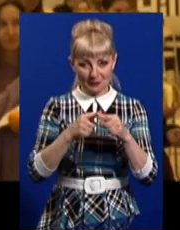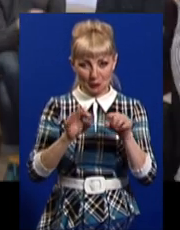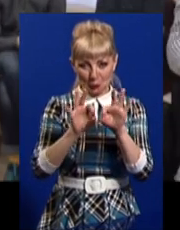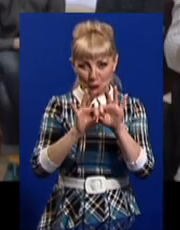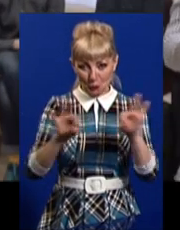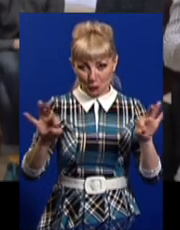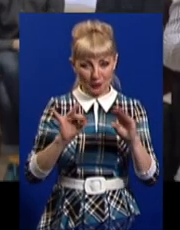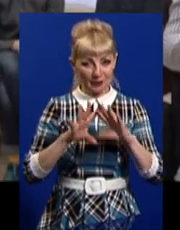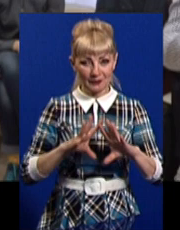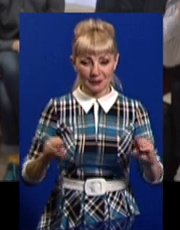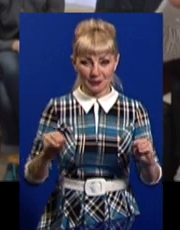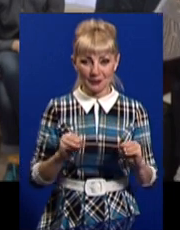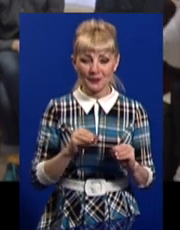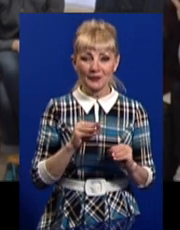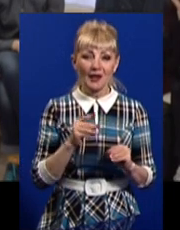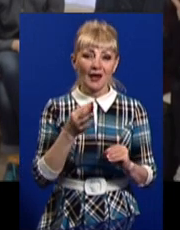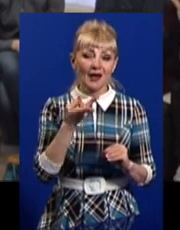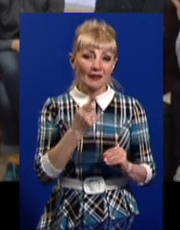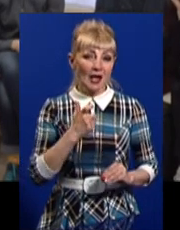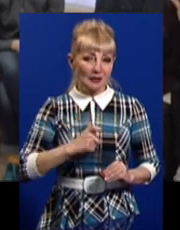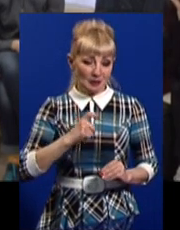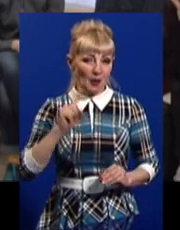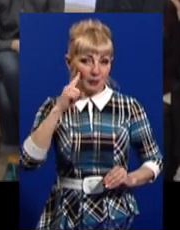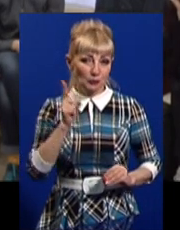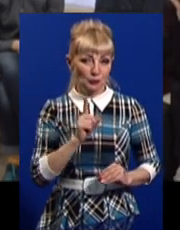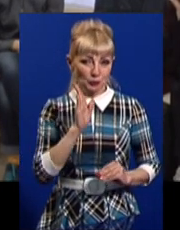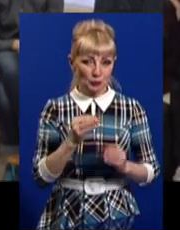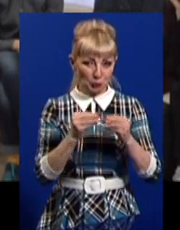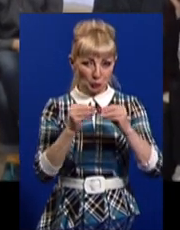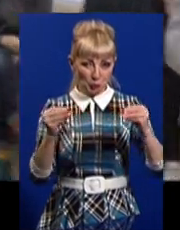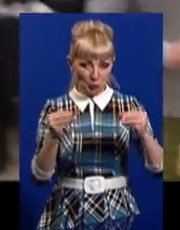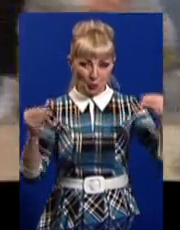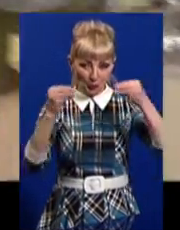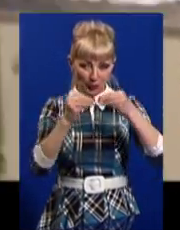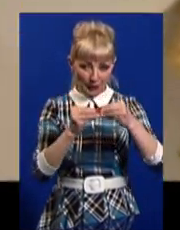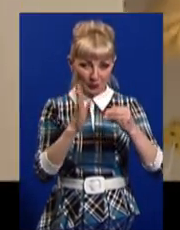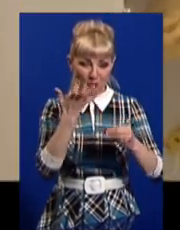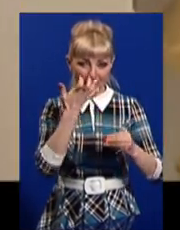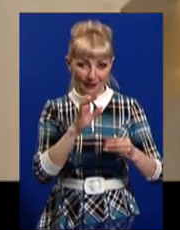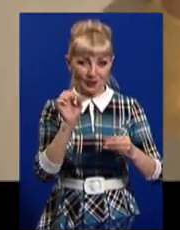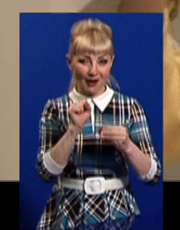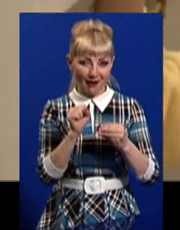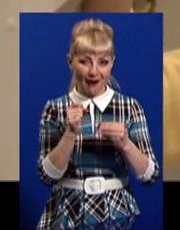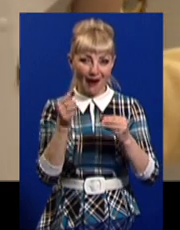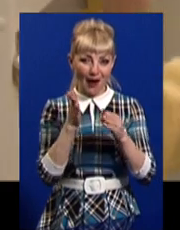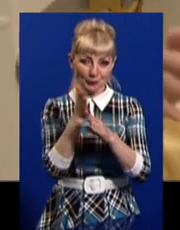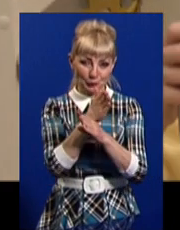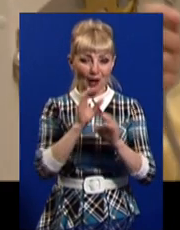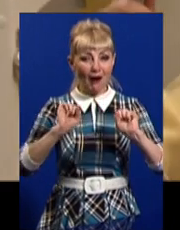все. Ми, умовно кажучи, для себе прикинули, що будемо трубку приєднувати. Сюди буде гаряча, а сюди буде холодна.